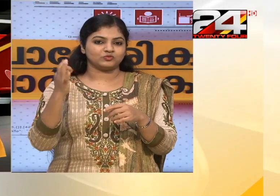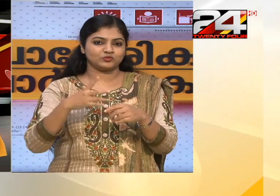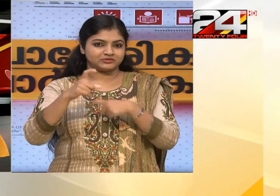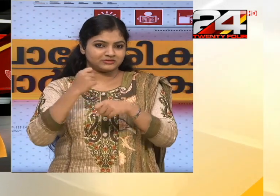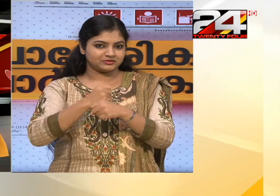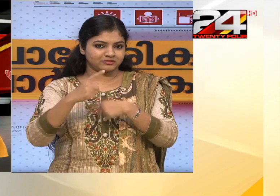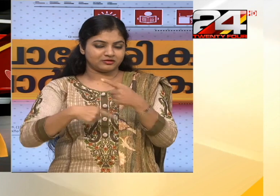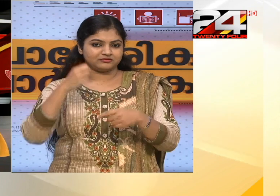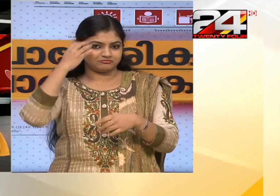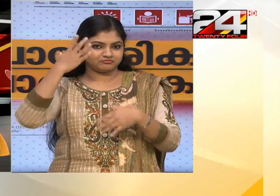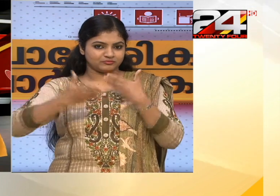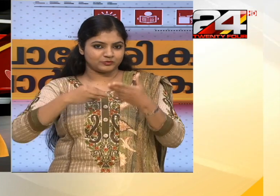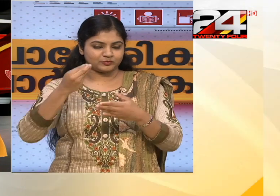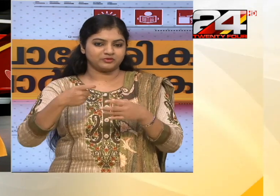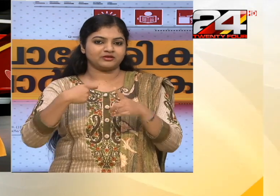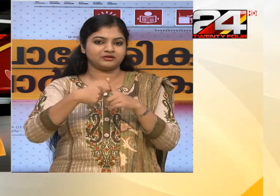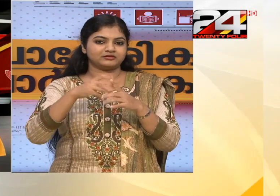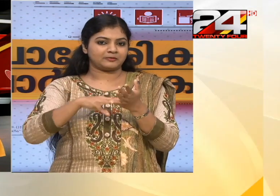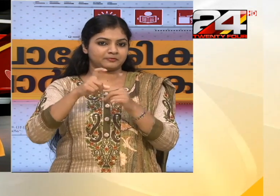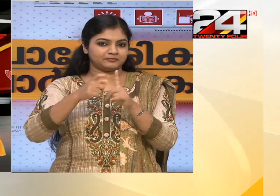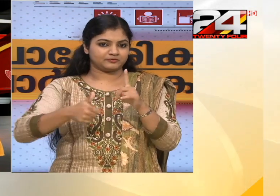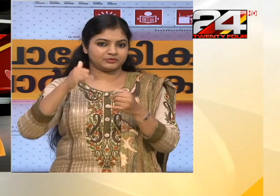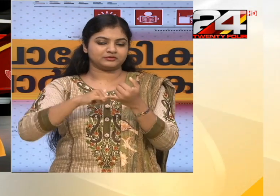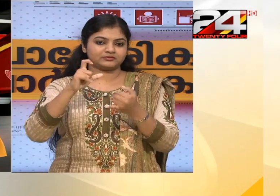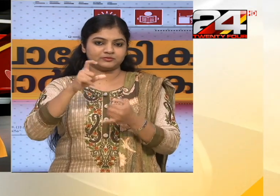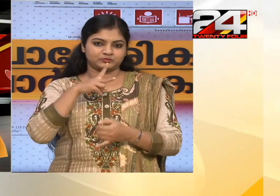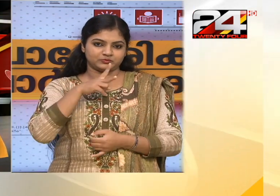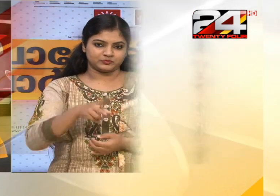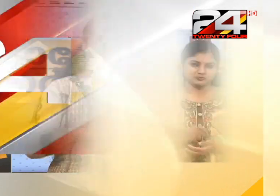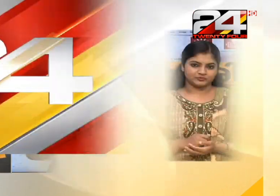പകരാൻ സഹായകമായെന്ന് KSMD എസ് ചന്ദ്രശേഖർ പറഞ്ഞു.